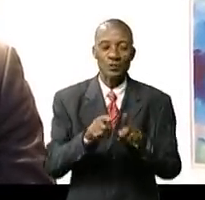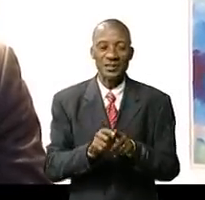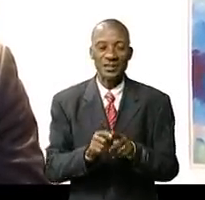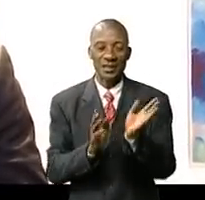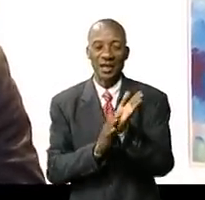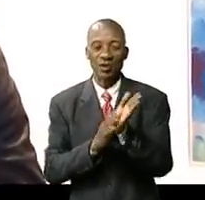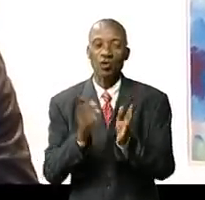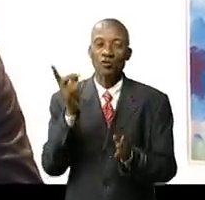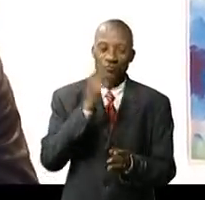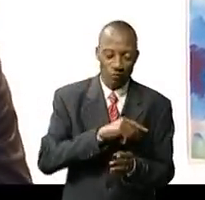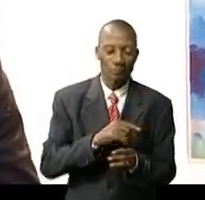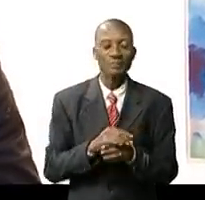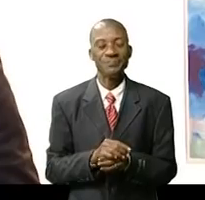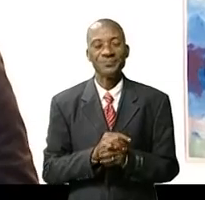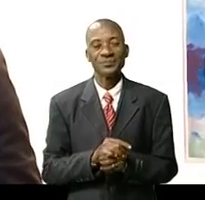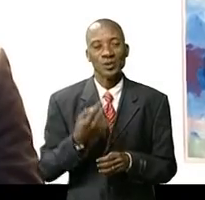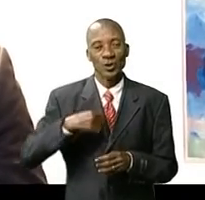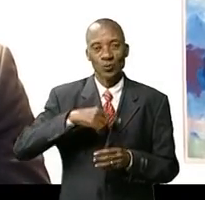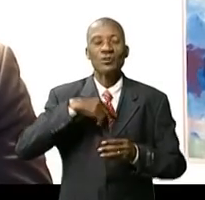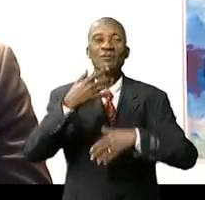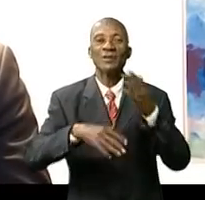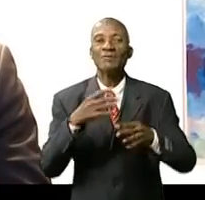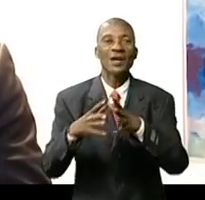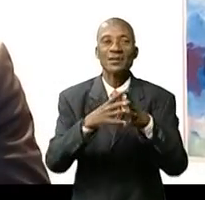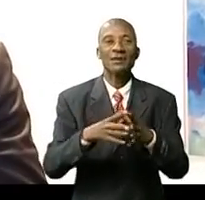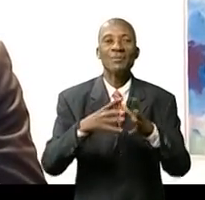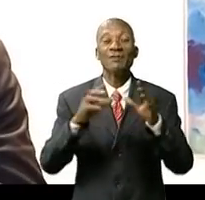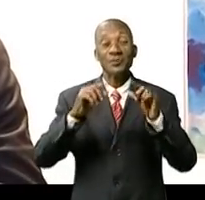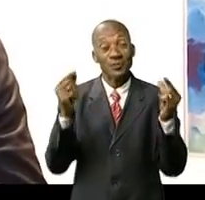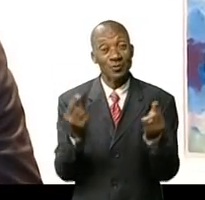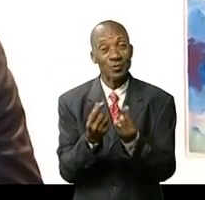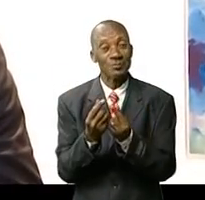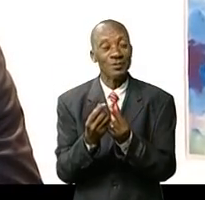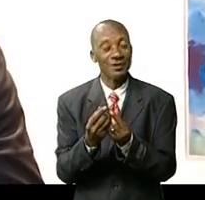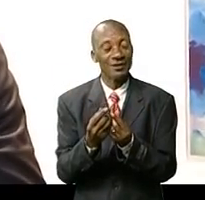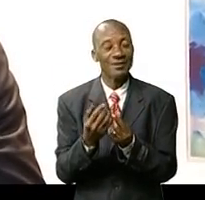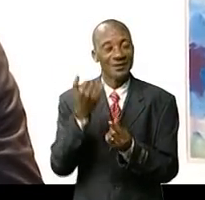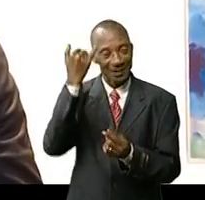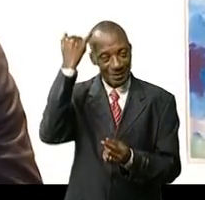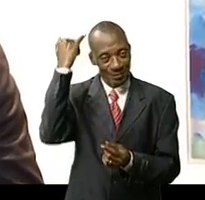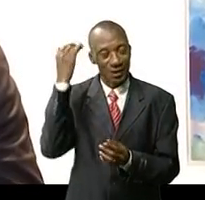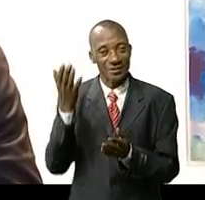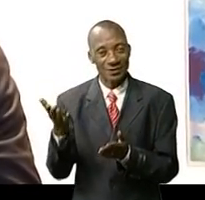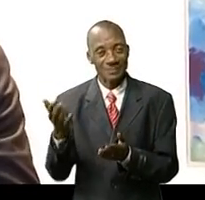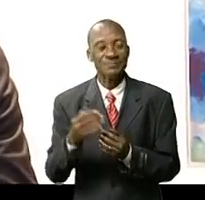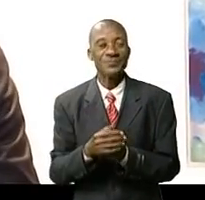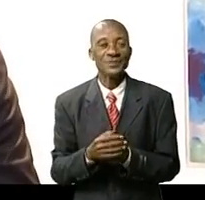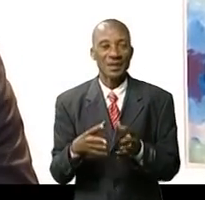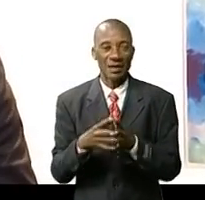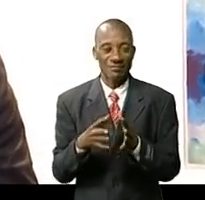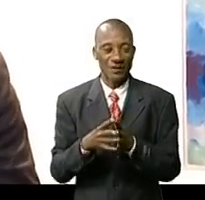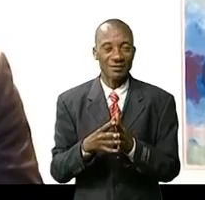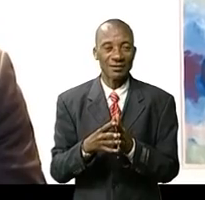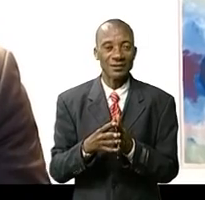Et nous avons travaillé ensemble avec eux selon notre vision, selon les